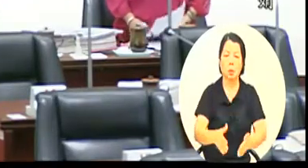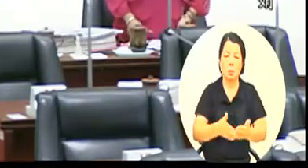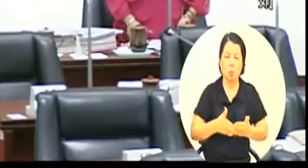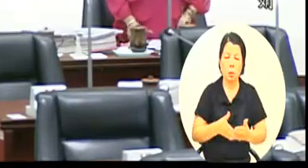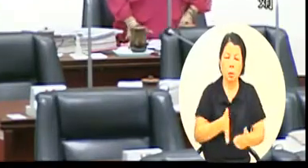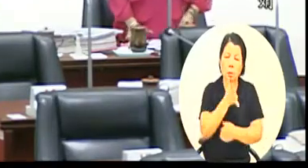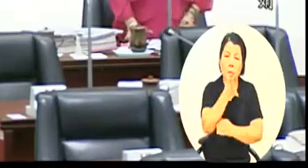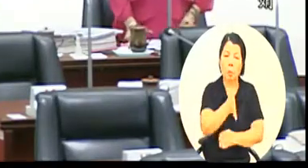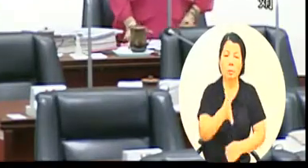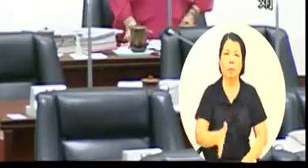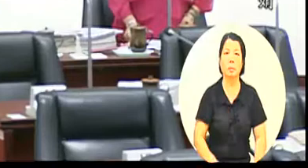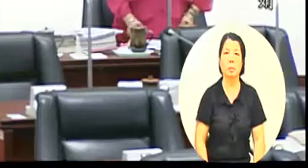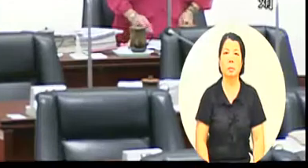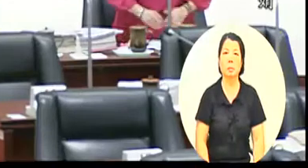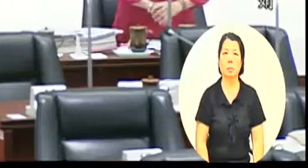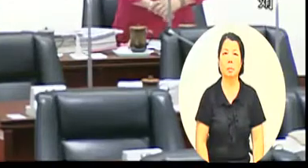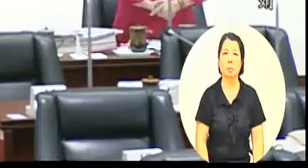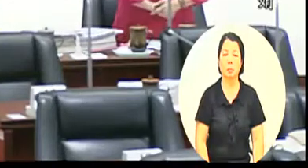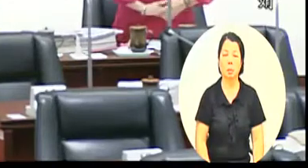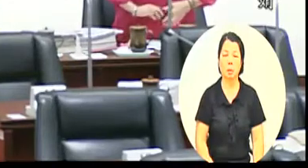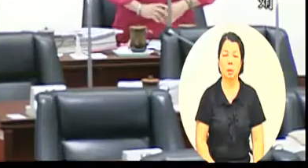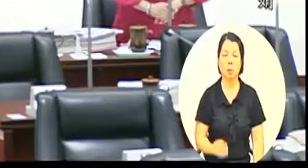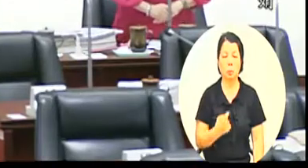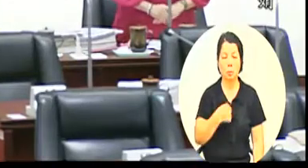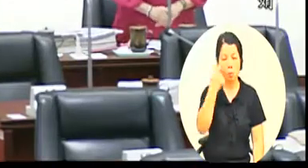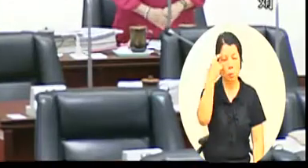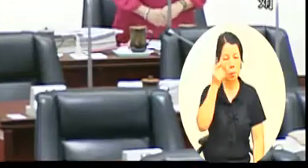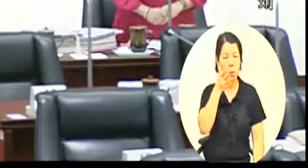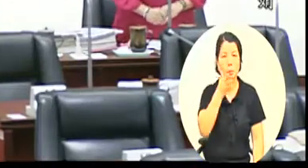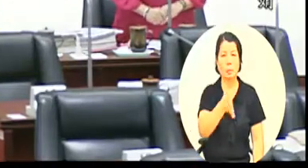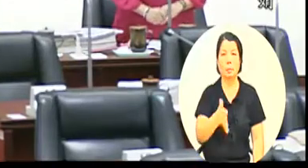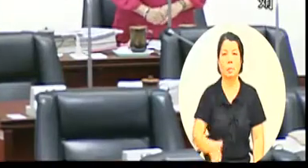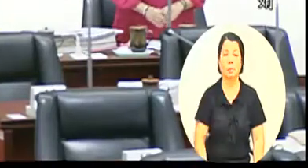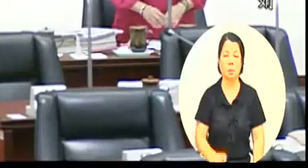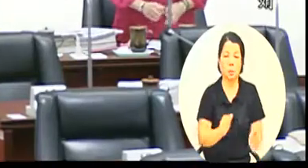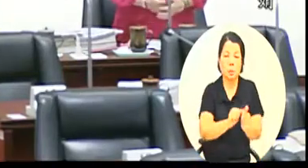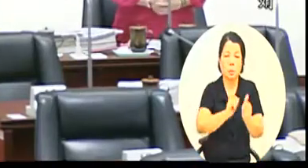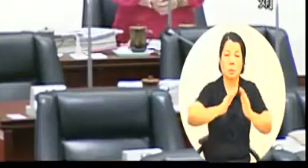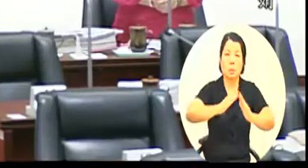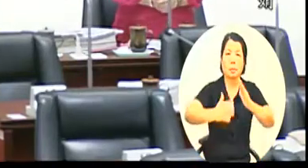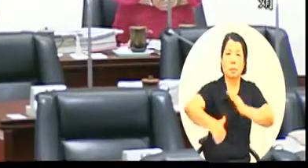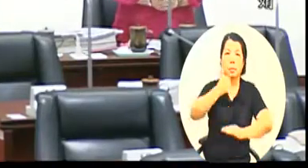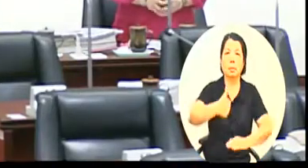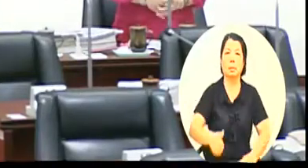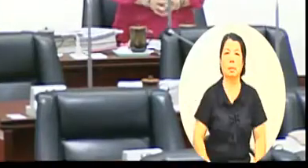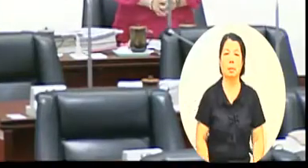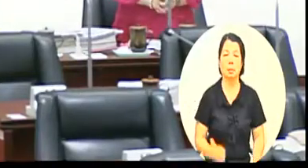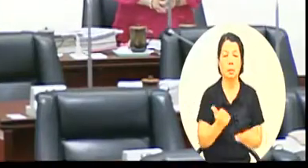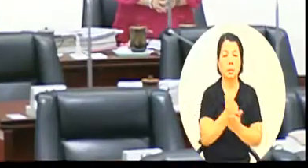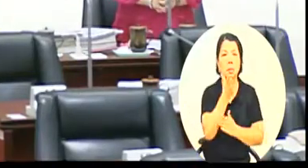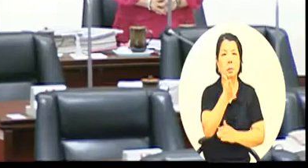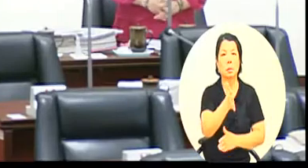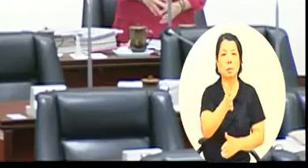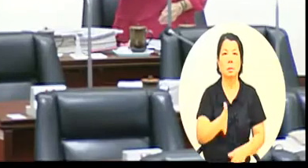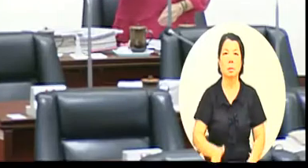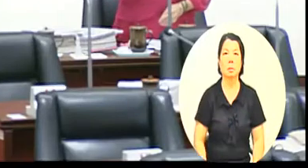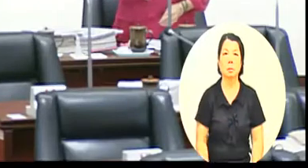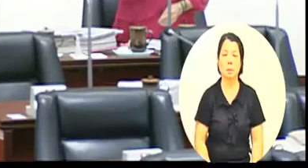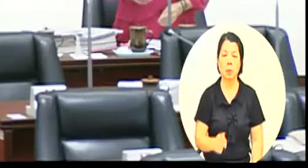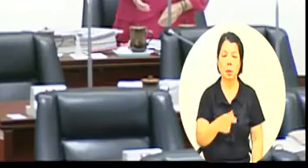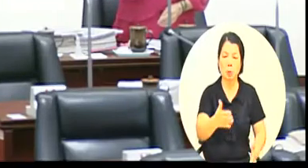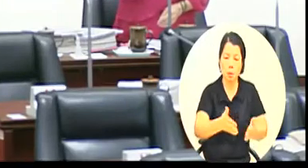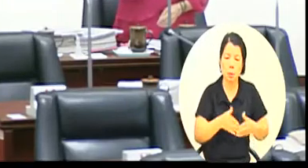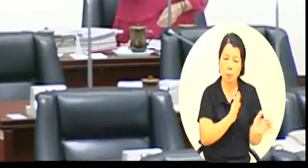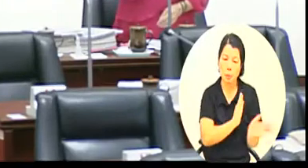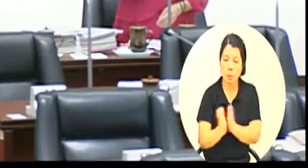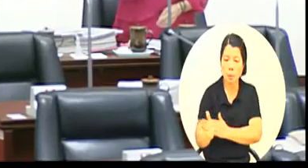我要来问一下哈。其实我想要问一下，副市长好了哈，请问你啊，你当你在处事